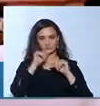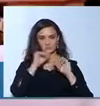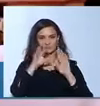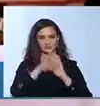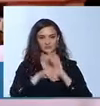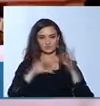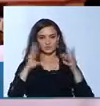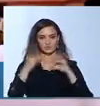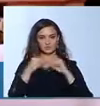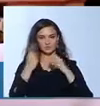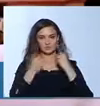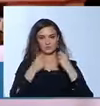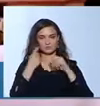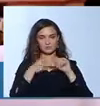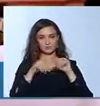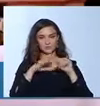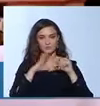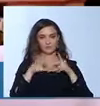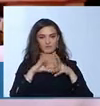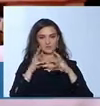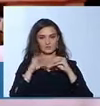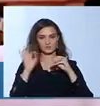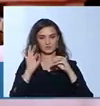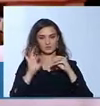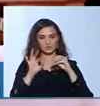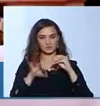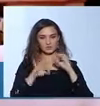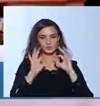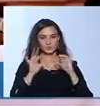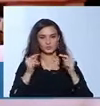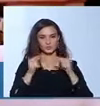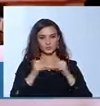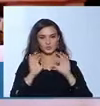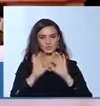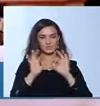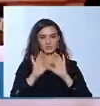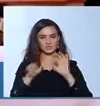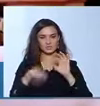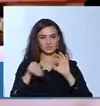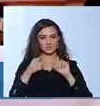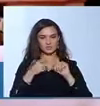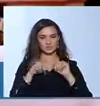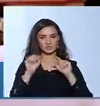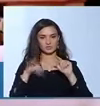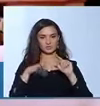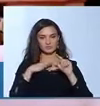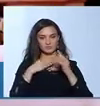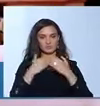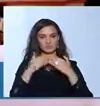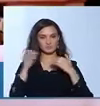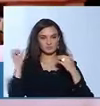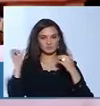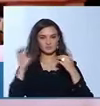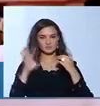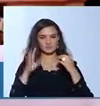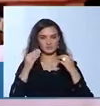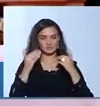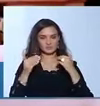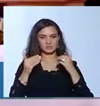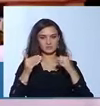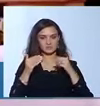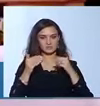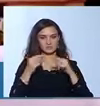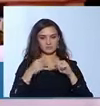რომ შეჯამდა მონაცემები, ეს იყო ყველაზე ხშირი. სულ ზუსტი ახსნა ამას არ ეძებნება, შეიძლება იყოს მაგალითად მზის ულტრაიისფერი სხივების